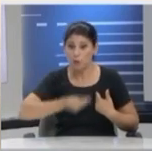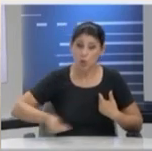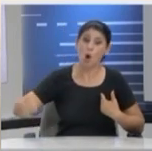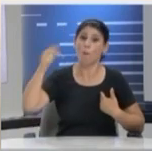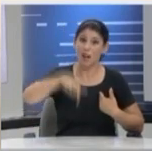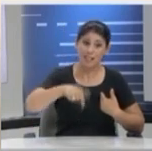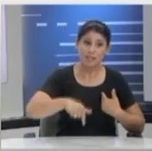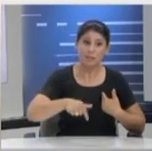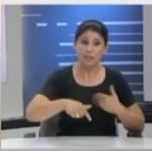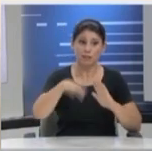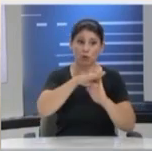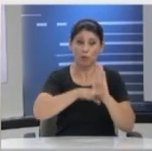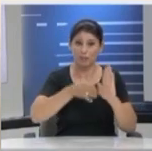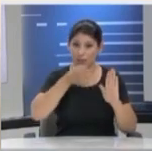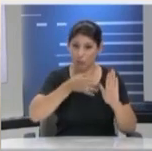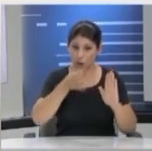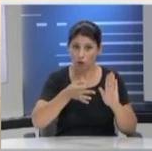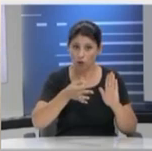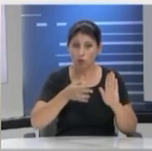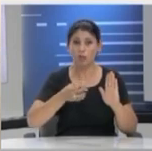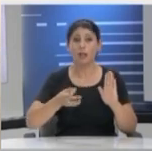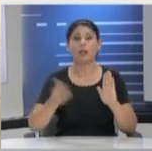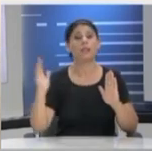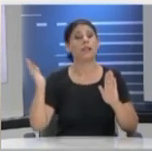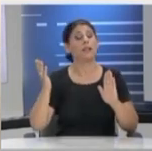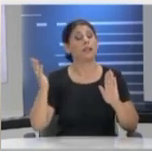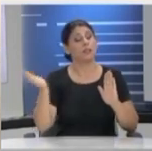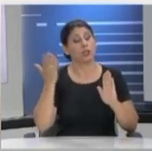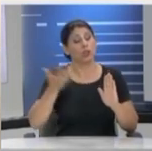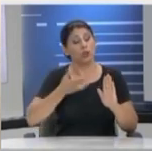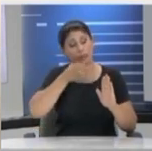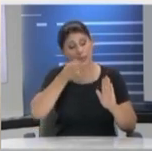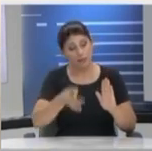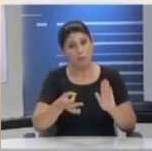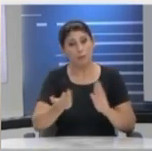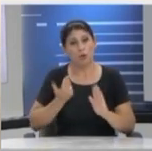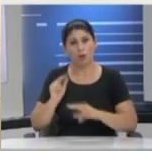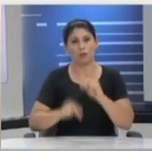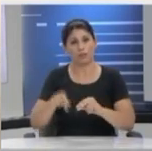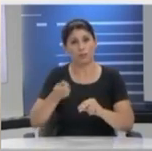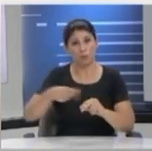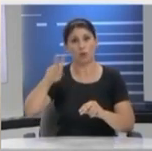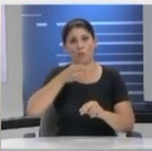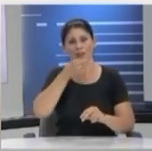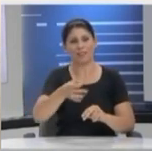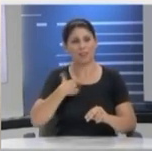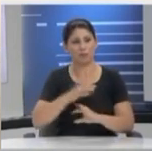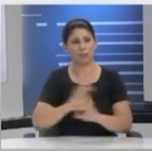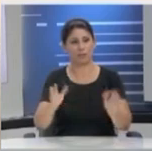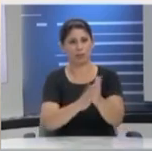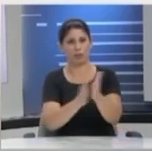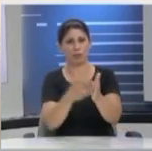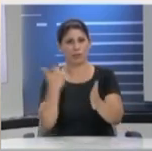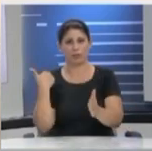σήμερα στις προγραμματικές του δηλώσεις σε ό,τι είχε πει προεκλογικά. Σήμερα πλειοδοτήσατε. Εγώ ήμουν έτοιμος